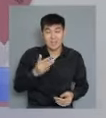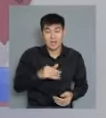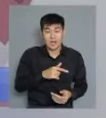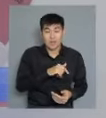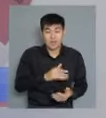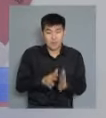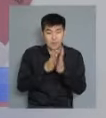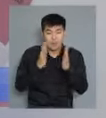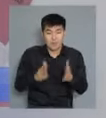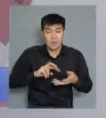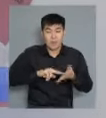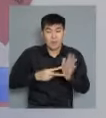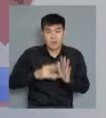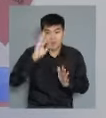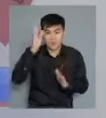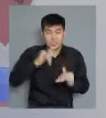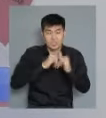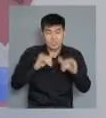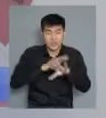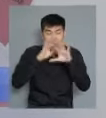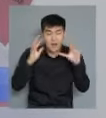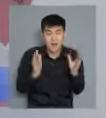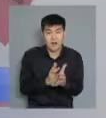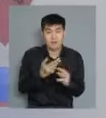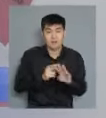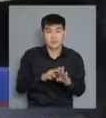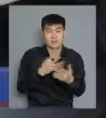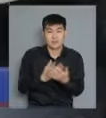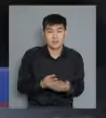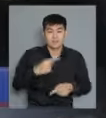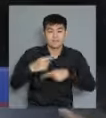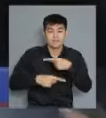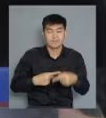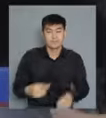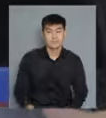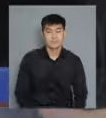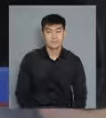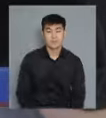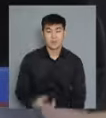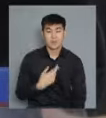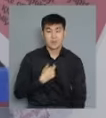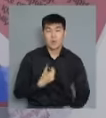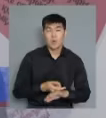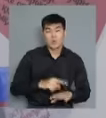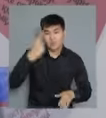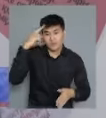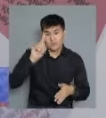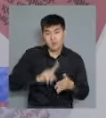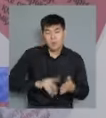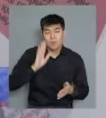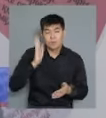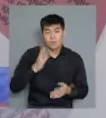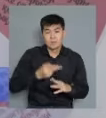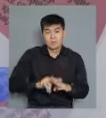строю большие планы на дальнейшее сохранение его наследия. Я очень надеюсь, что здесь будут,